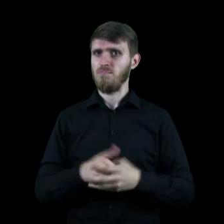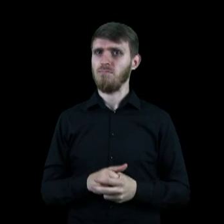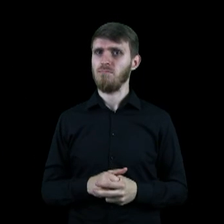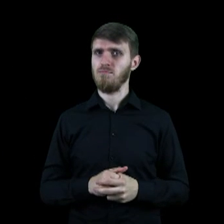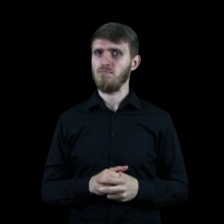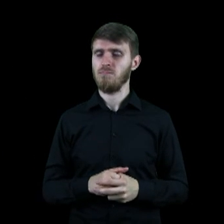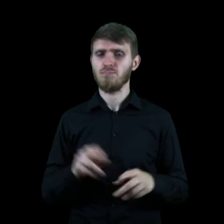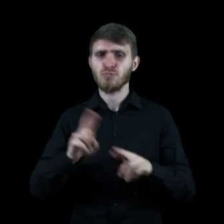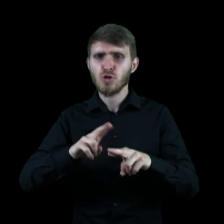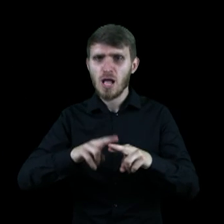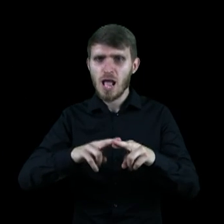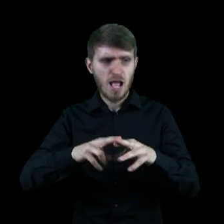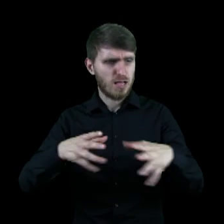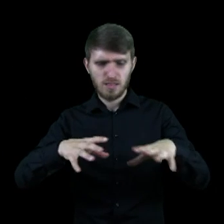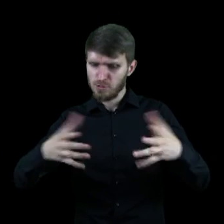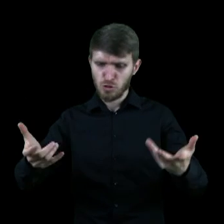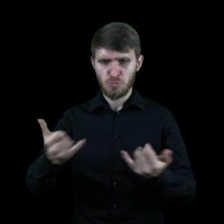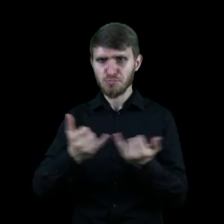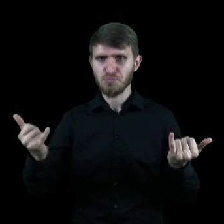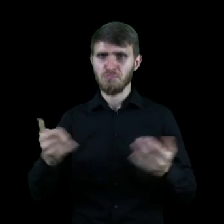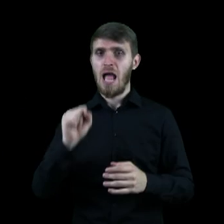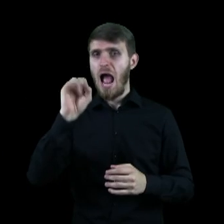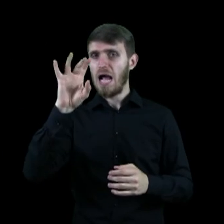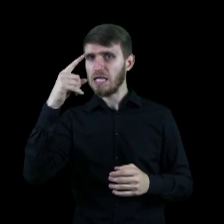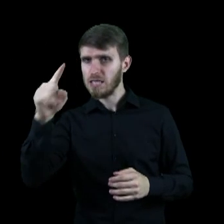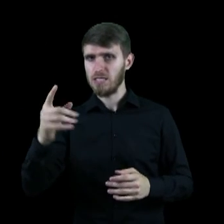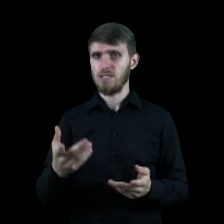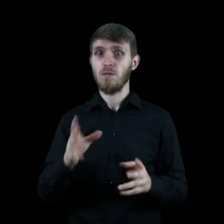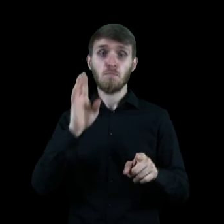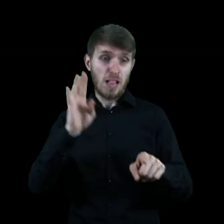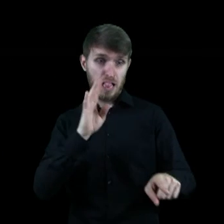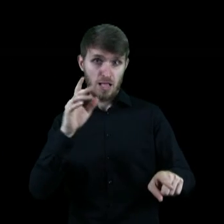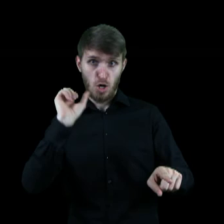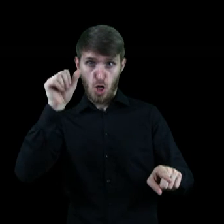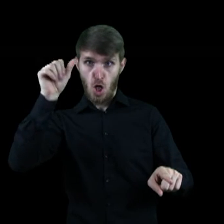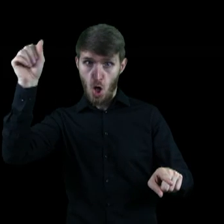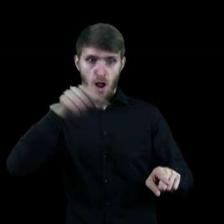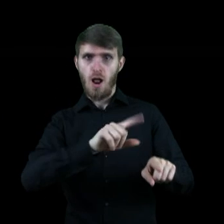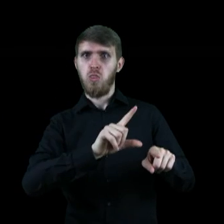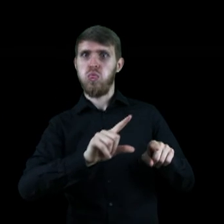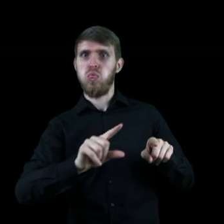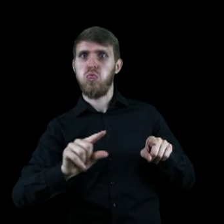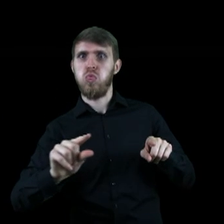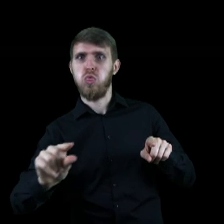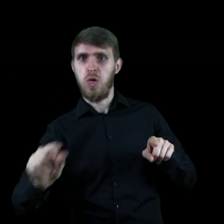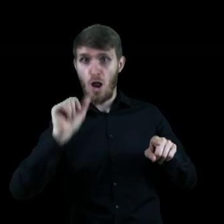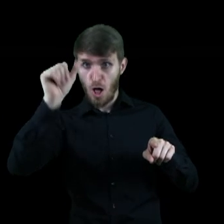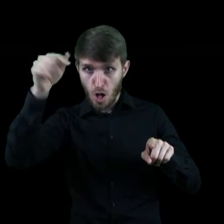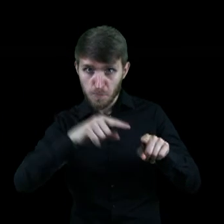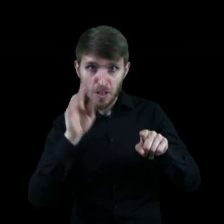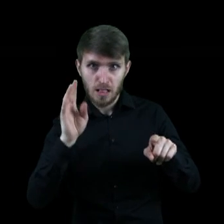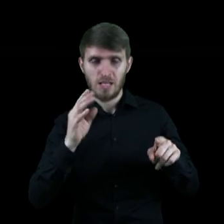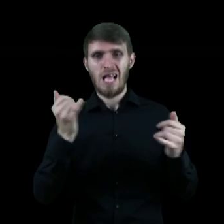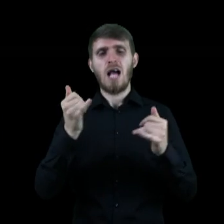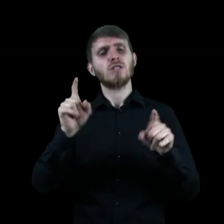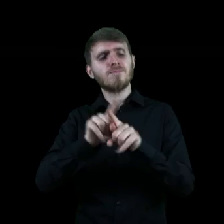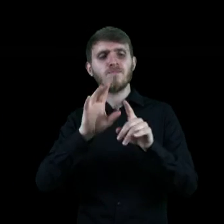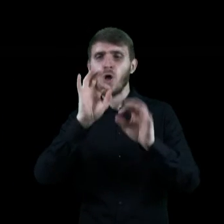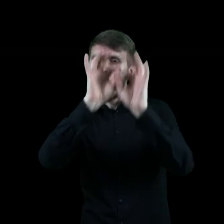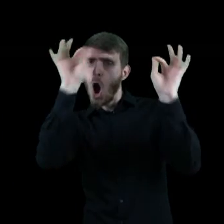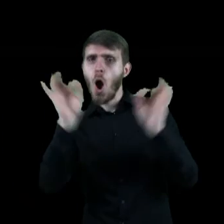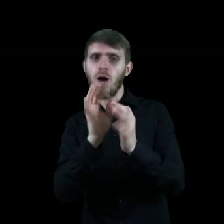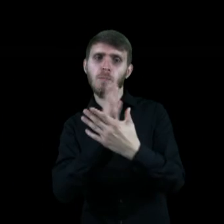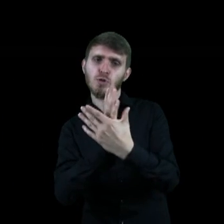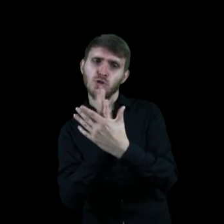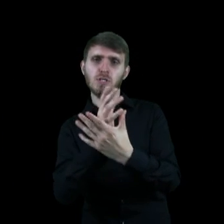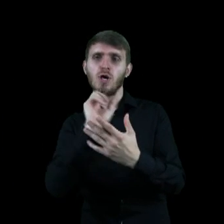Pomyślcie o telewizorach. O sprzęcie. Czy rozpatrywać ten sam model, który tanieje co roku,